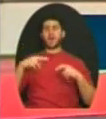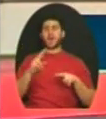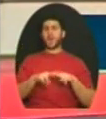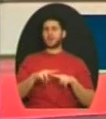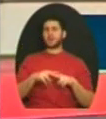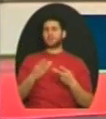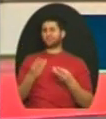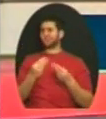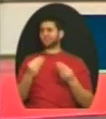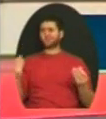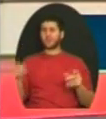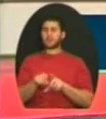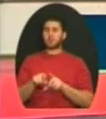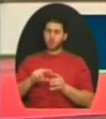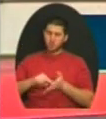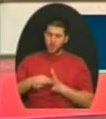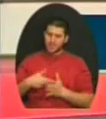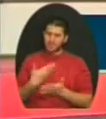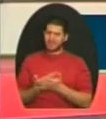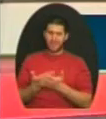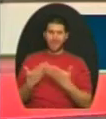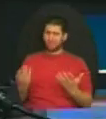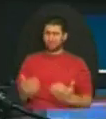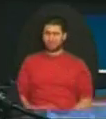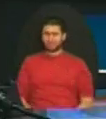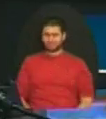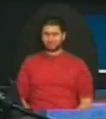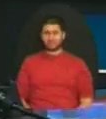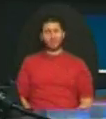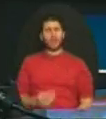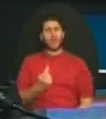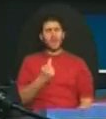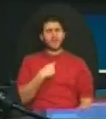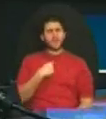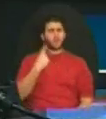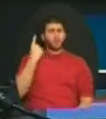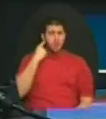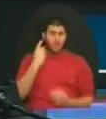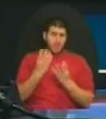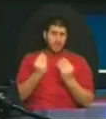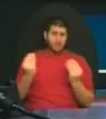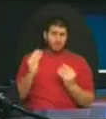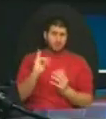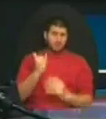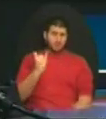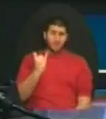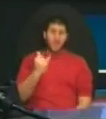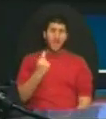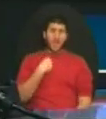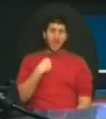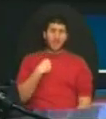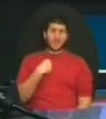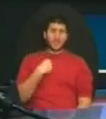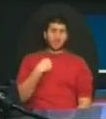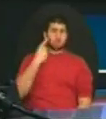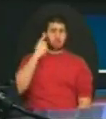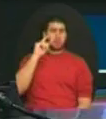אין איזושהי תוכנית פעולה. אנחנו שומעות את זה הרבה. אני לא